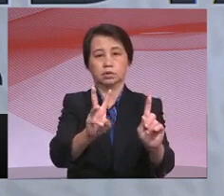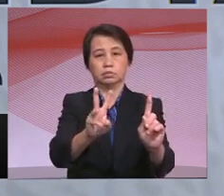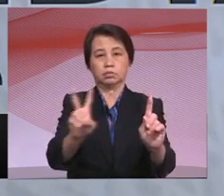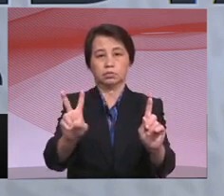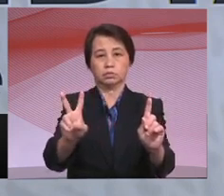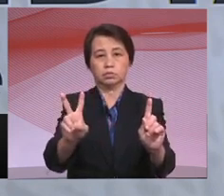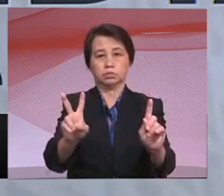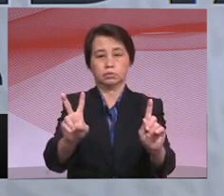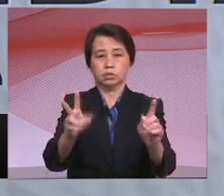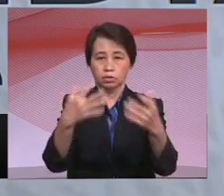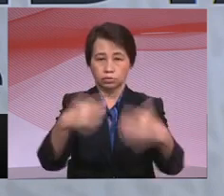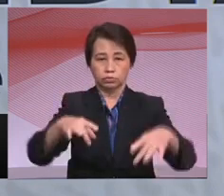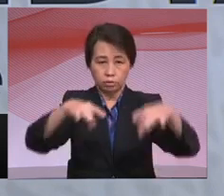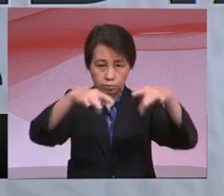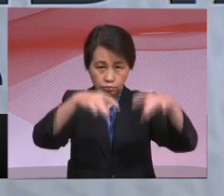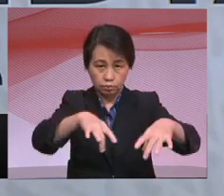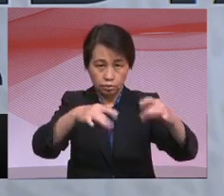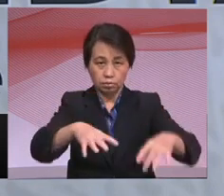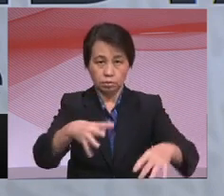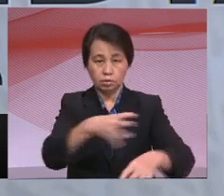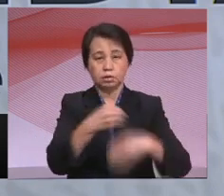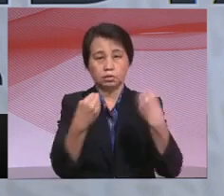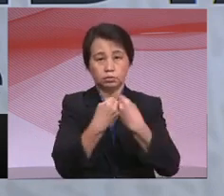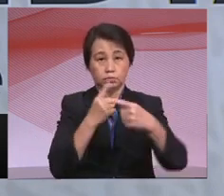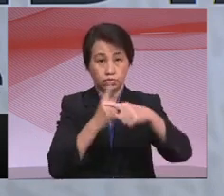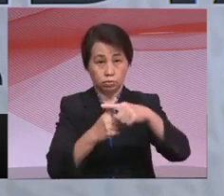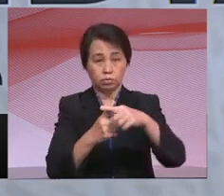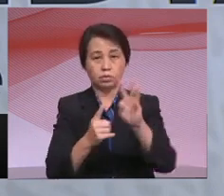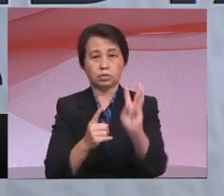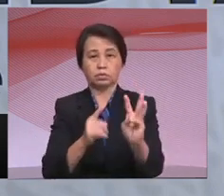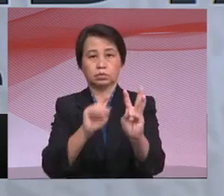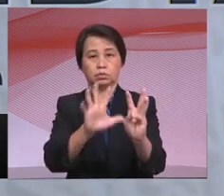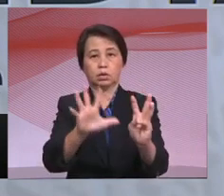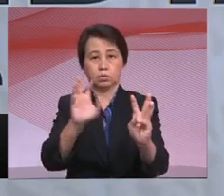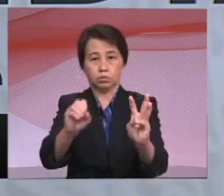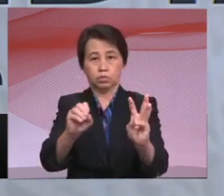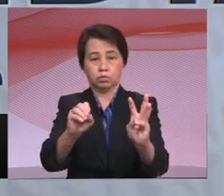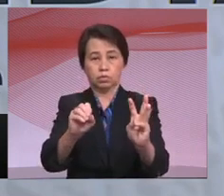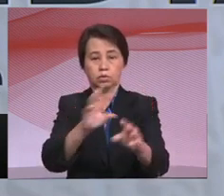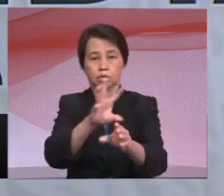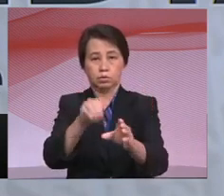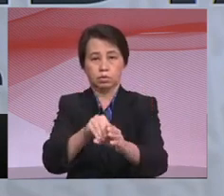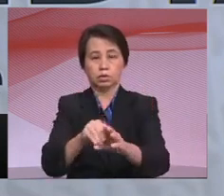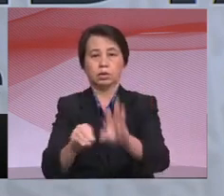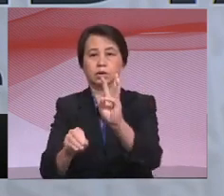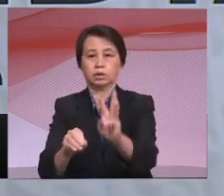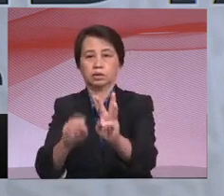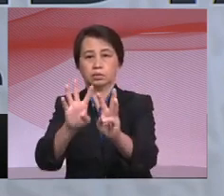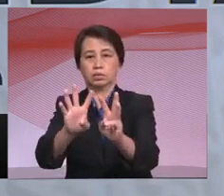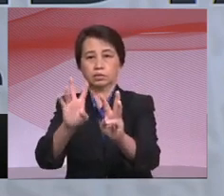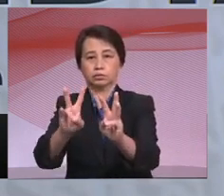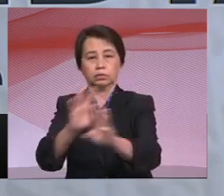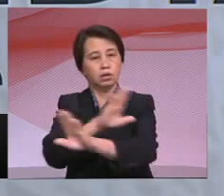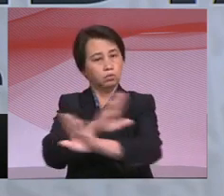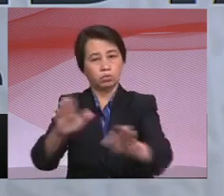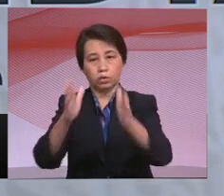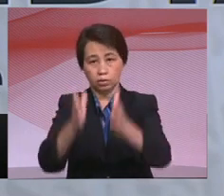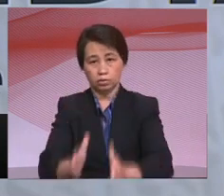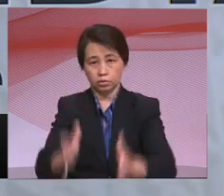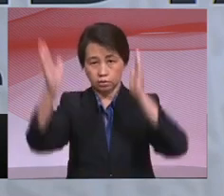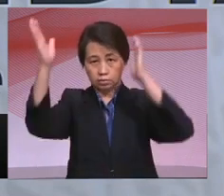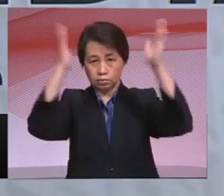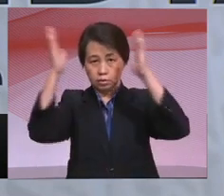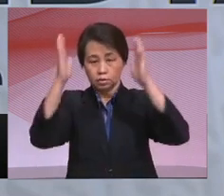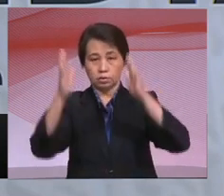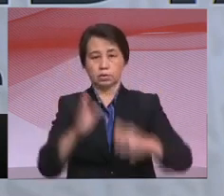1,162 kes yang telah disaring dan jumlah kes positif adalah 650 melibatkan 647 bukan warga negara.